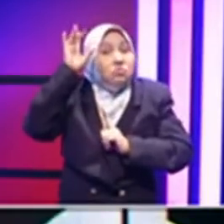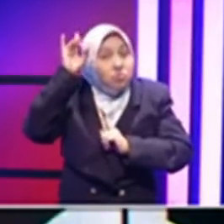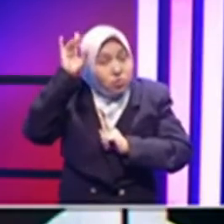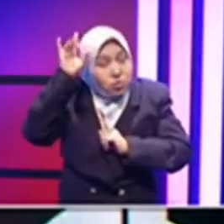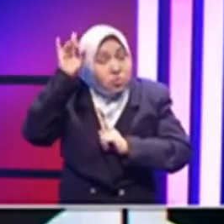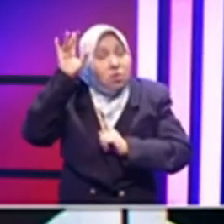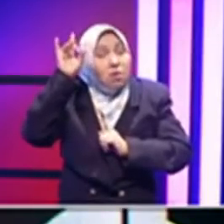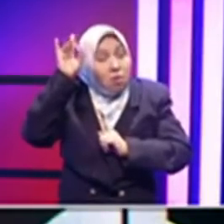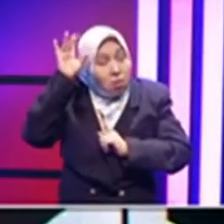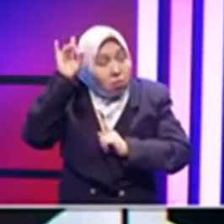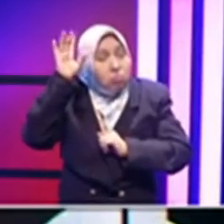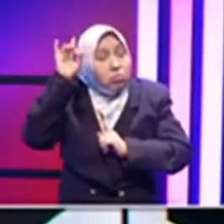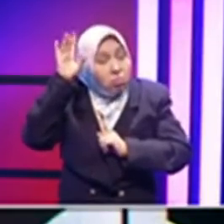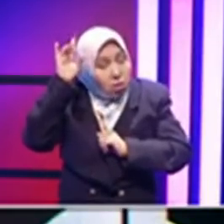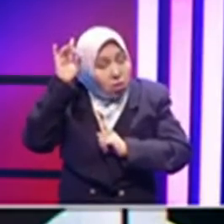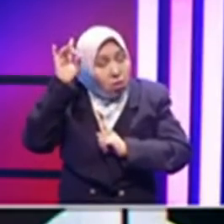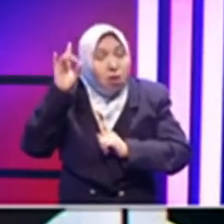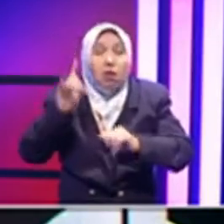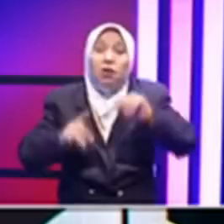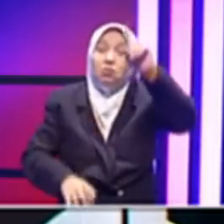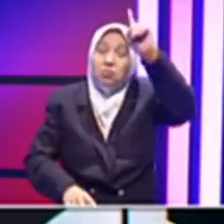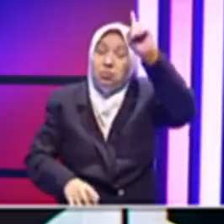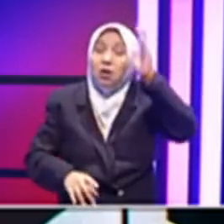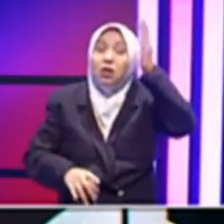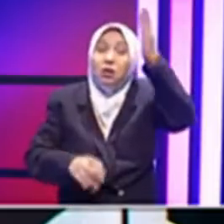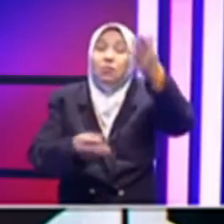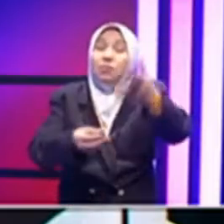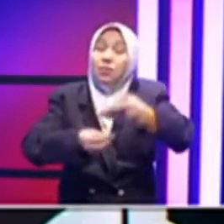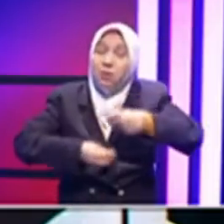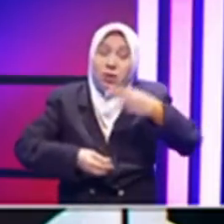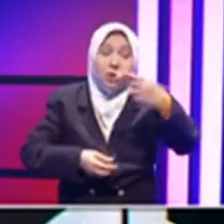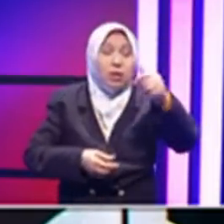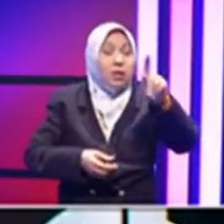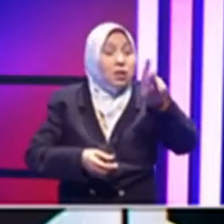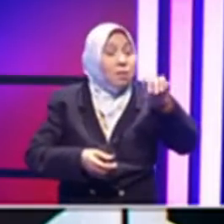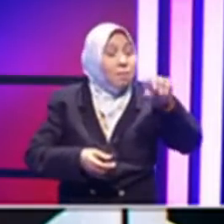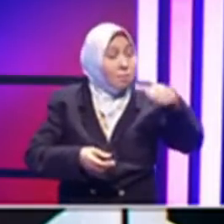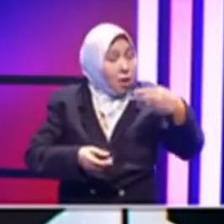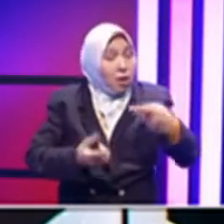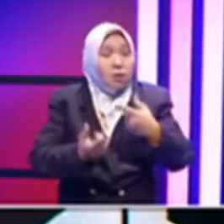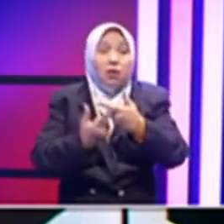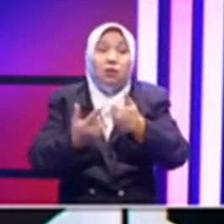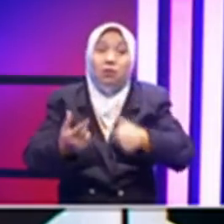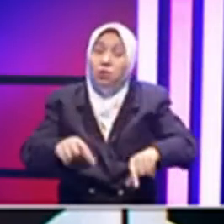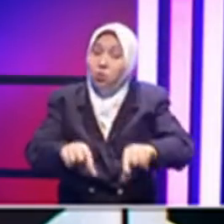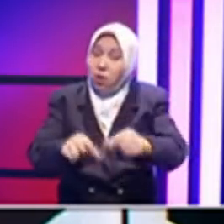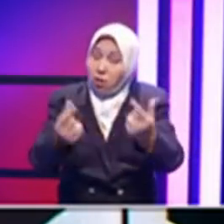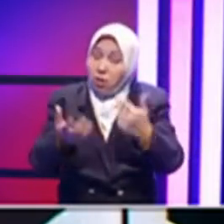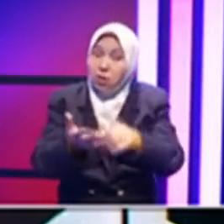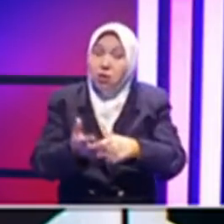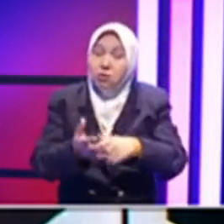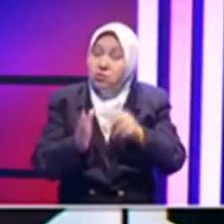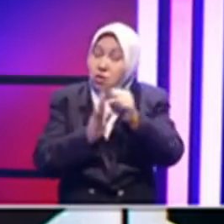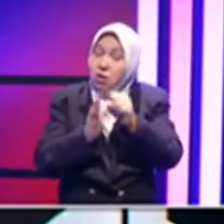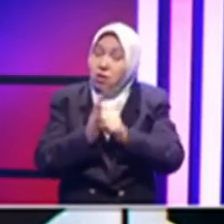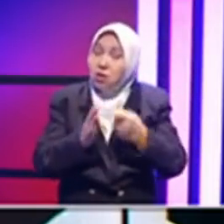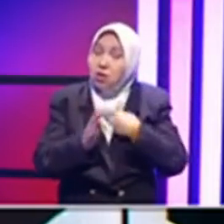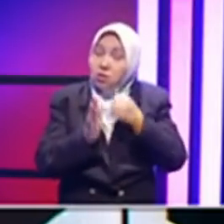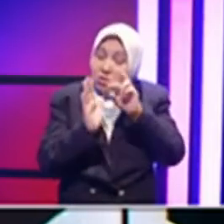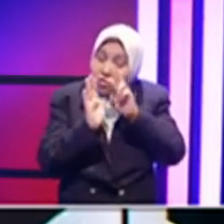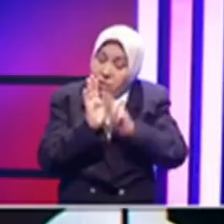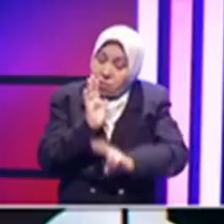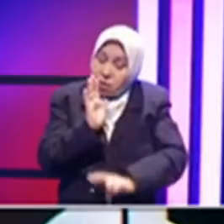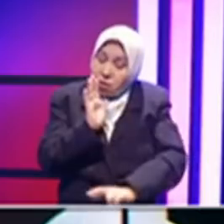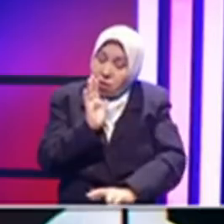dalam kitab tafsirnya, Allah akan memberi hikmah daripada Al-Quran ini. Syaratnya kita mesti merendah diri